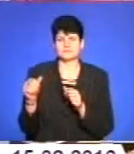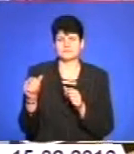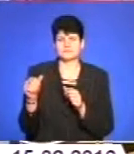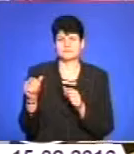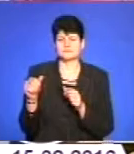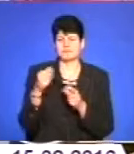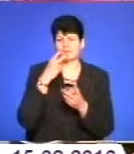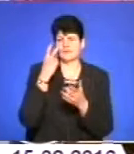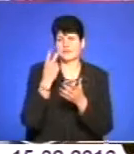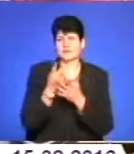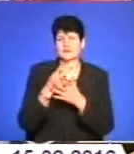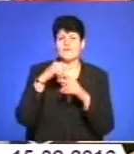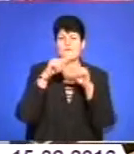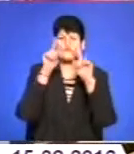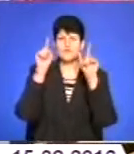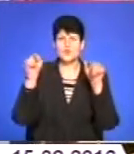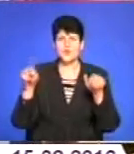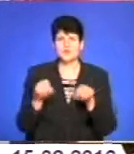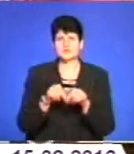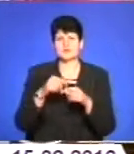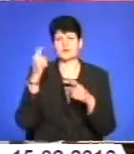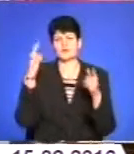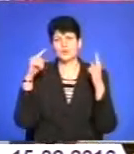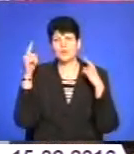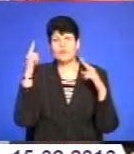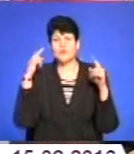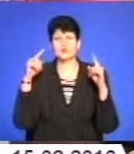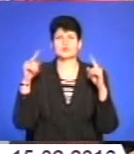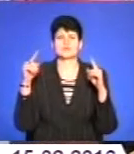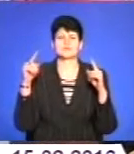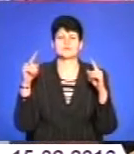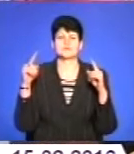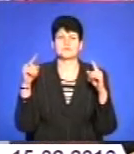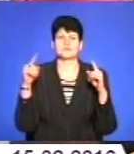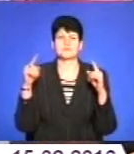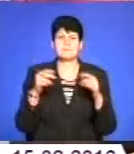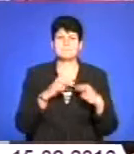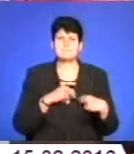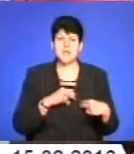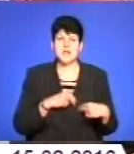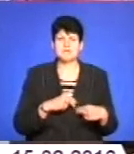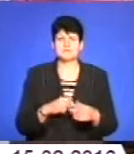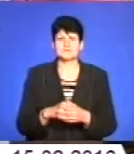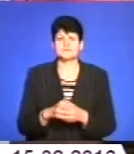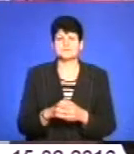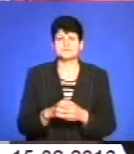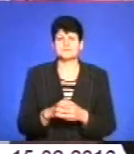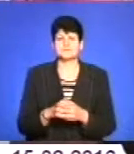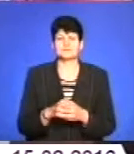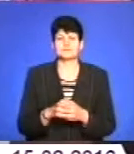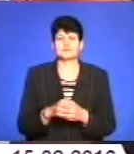Окрилля в образах, в творчості, в праці,